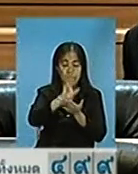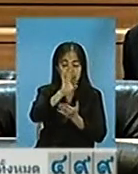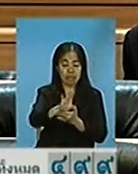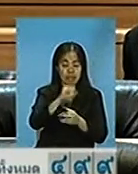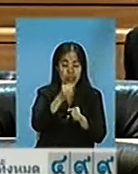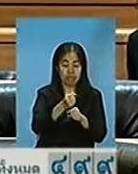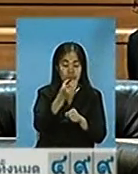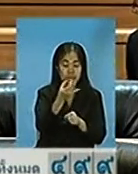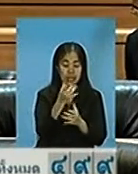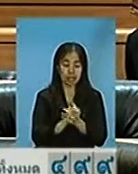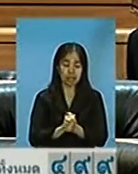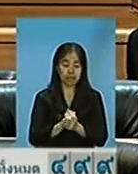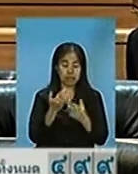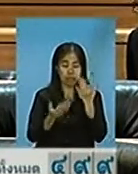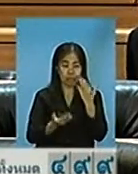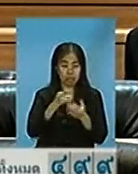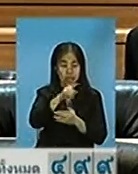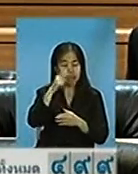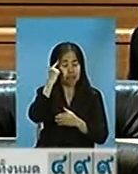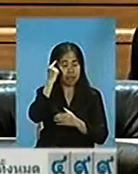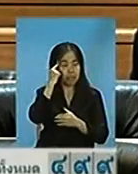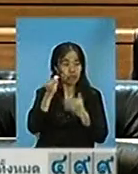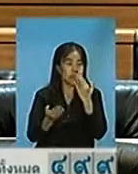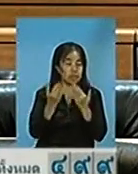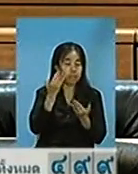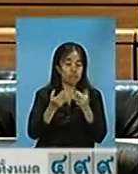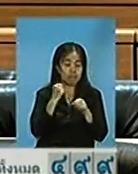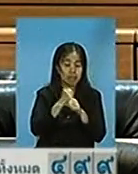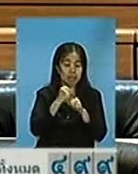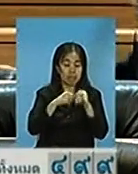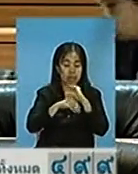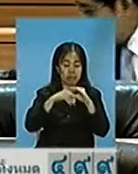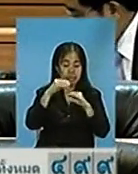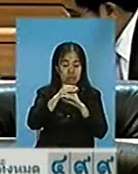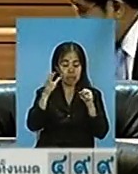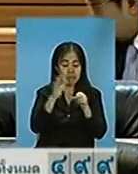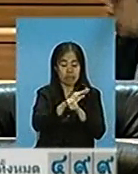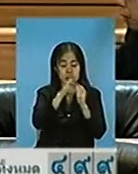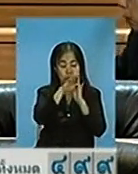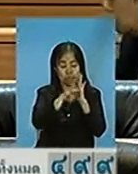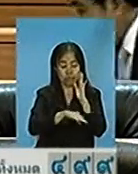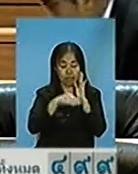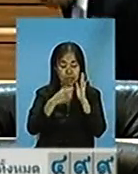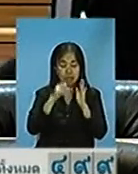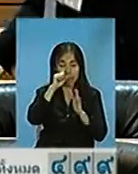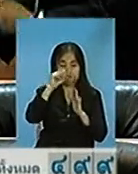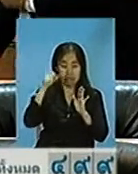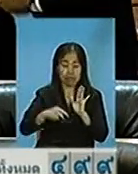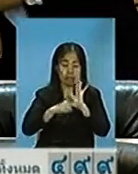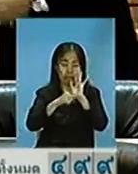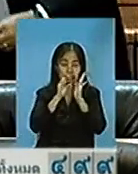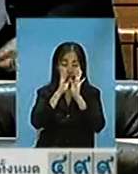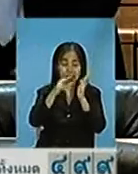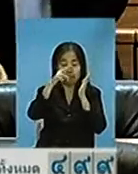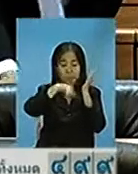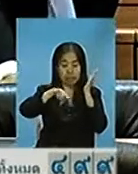างหรือท่านคิดว่าเอาละการเขียนกฎหมายเขียนให้มันครบวงจรแต่เวลาเราขอเสนอครับว่าช่วยดูแลสวัสดิ